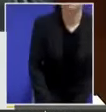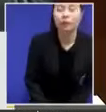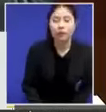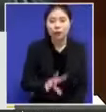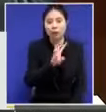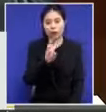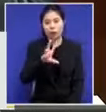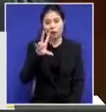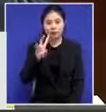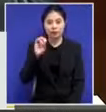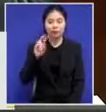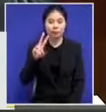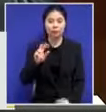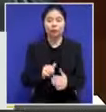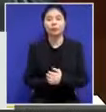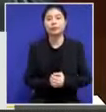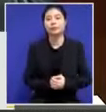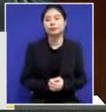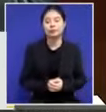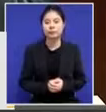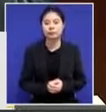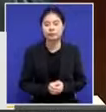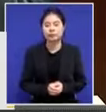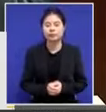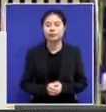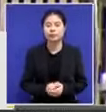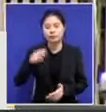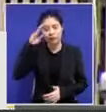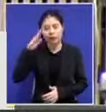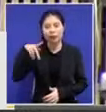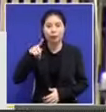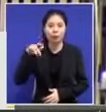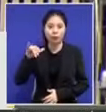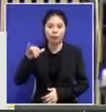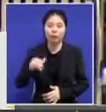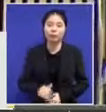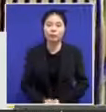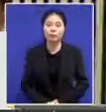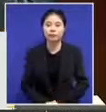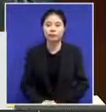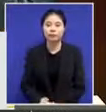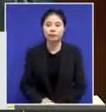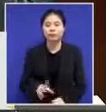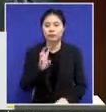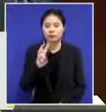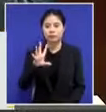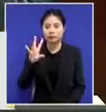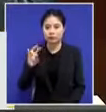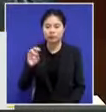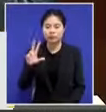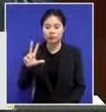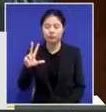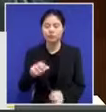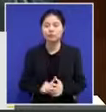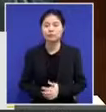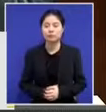สุพันธ์ตัญญุวัฒนะ พลเอกประยุทธ์จันทร์โอชาครับ 673นาย